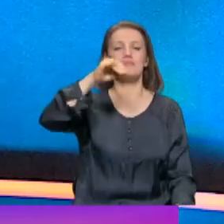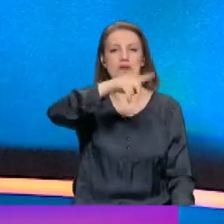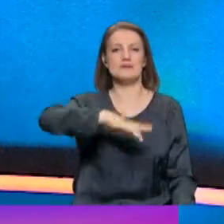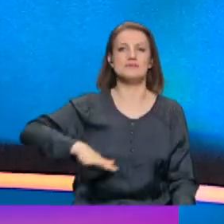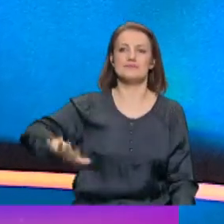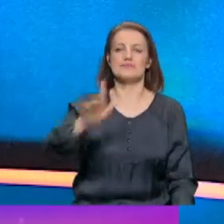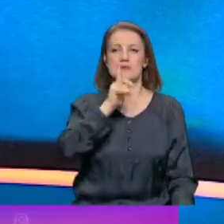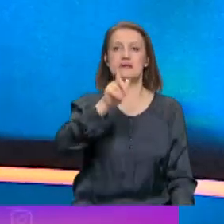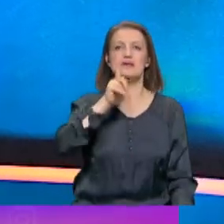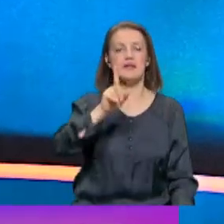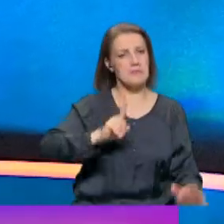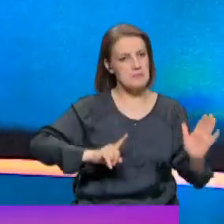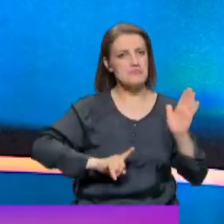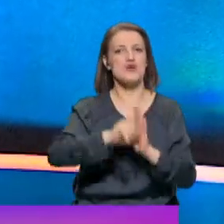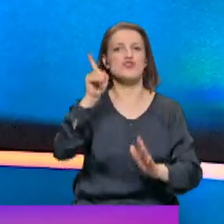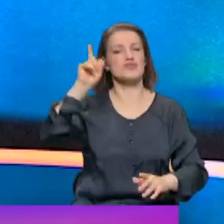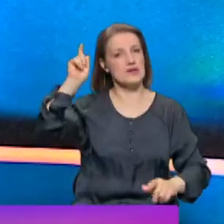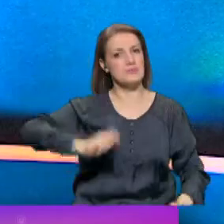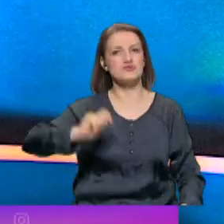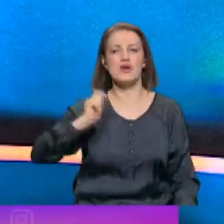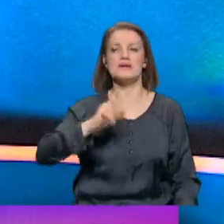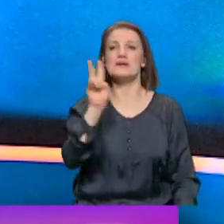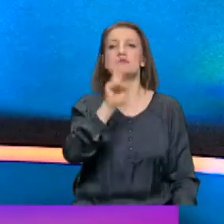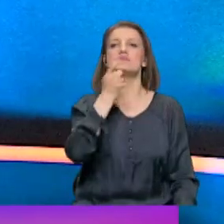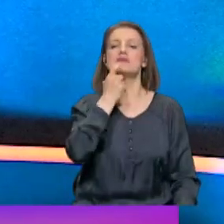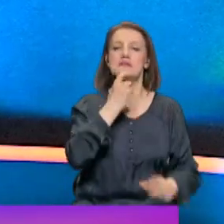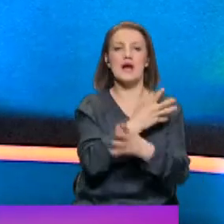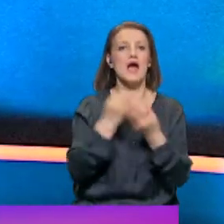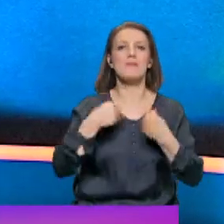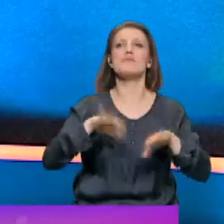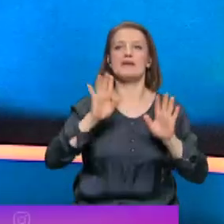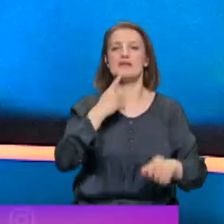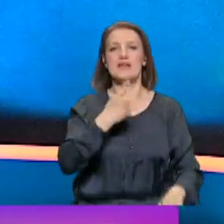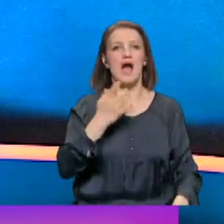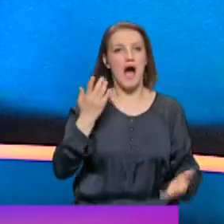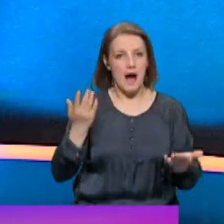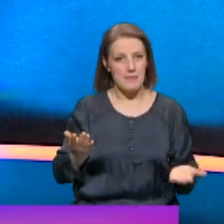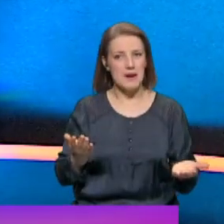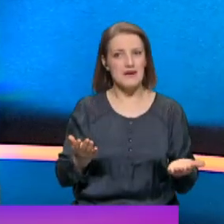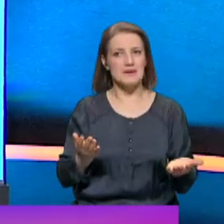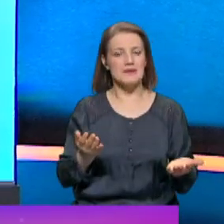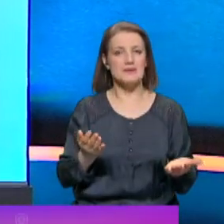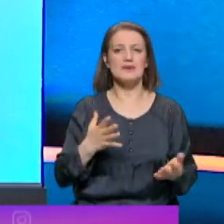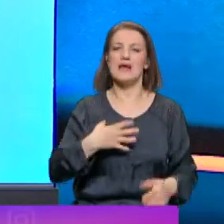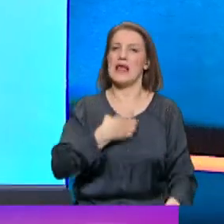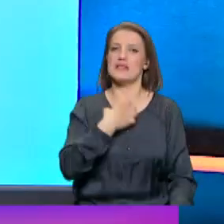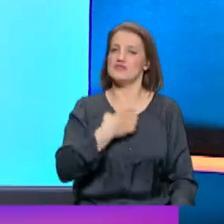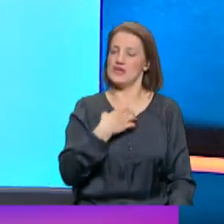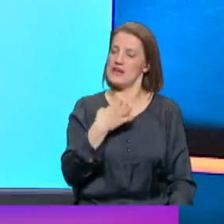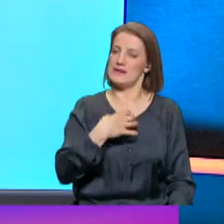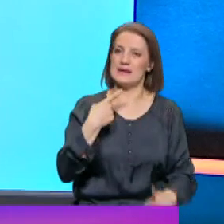seslendi. Başaracağız dedi, yapacağız dedi, 20 yıldır kaybetmedik dedi ama dedi. Endişelerini